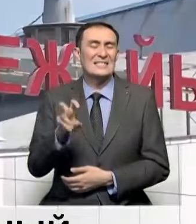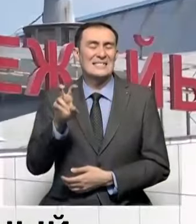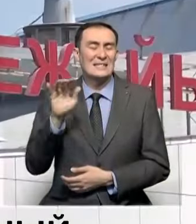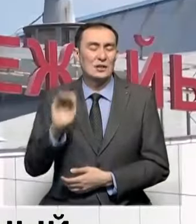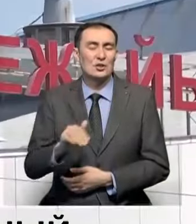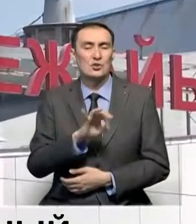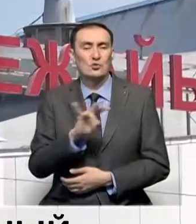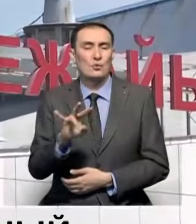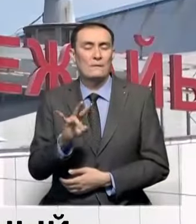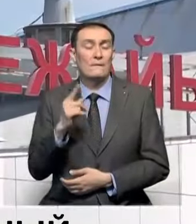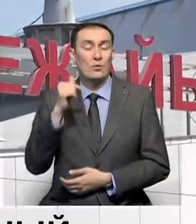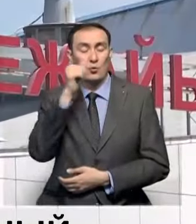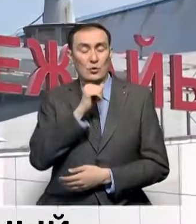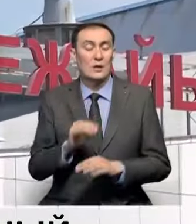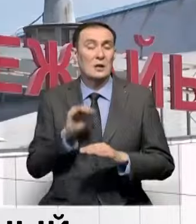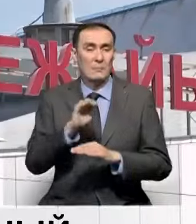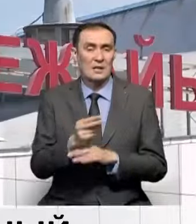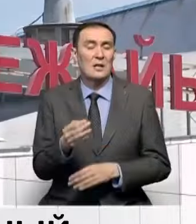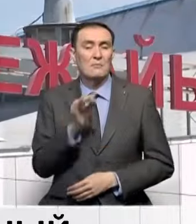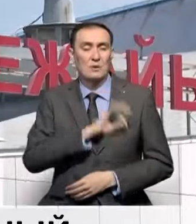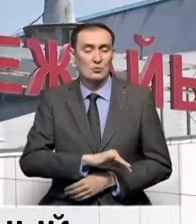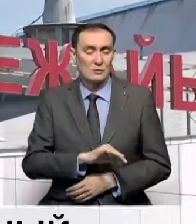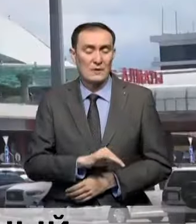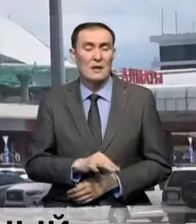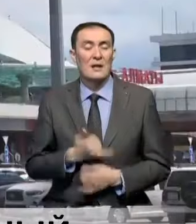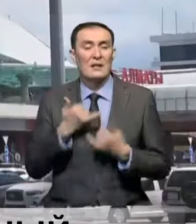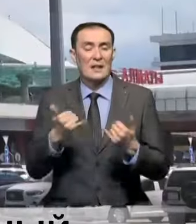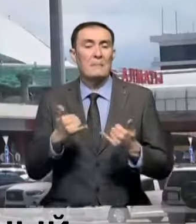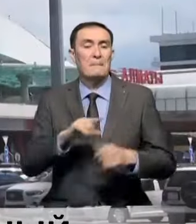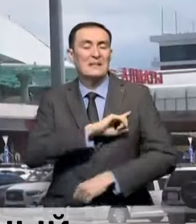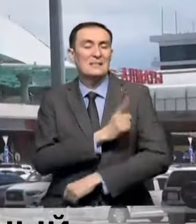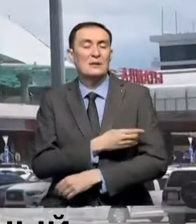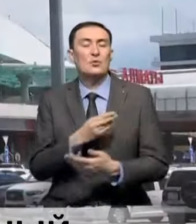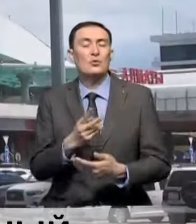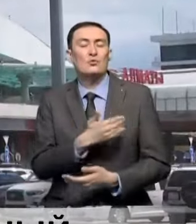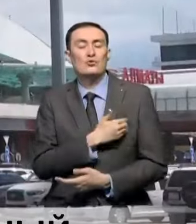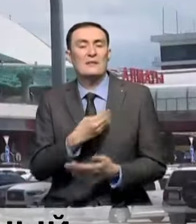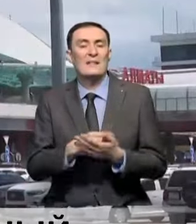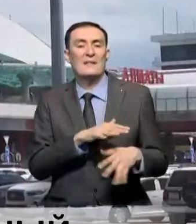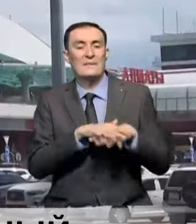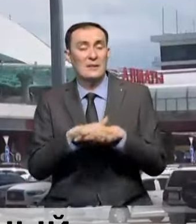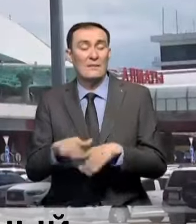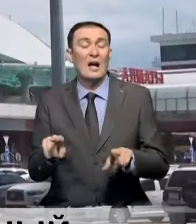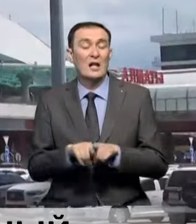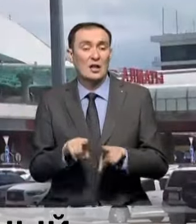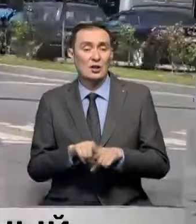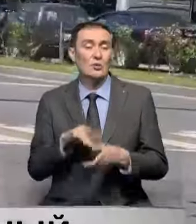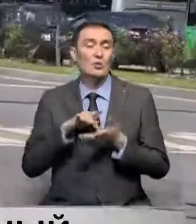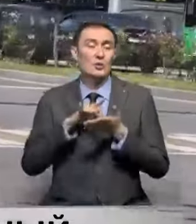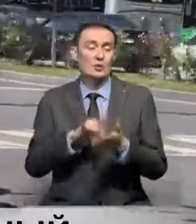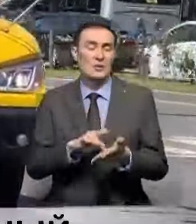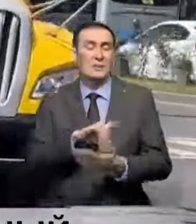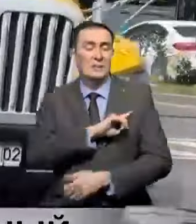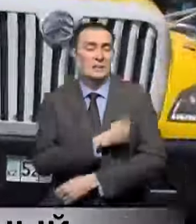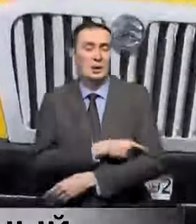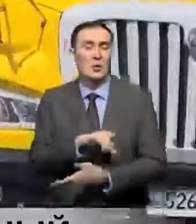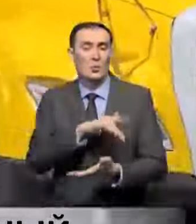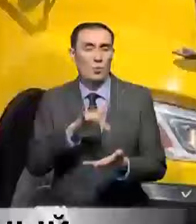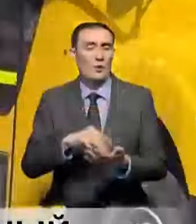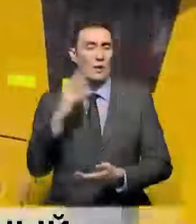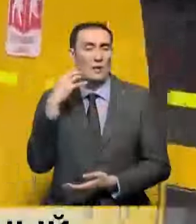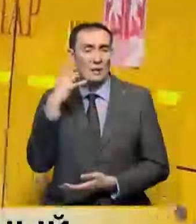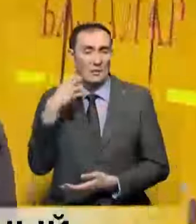год это безусловно дополнительное преимущество для потенциальных инвесторов страны А ещё туристический потенциал города